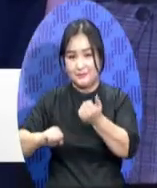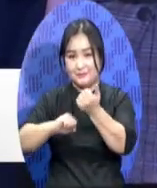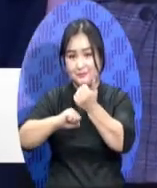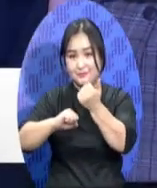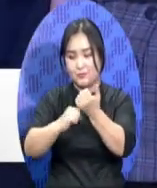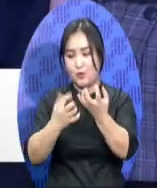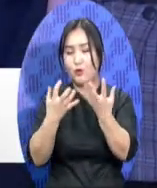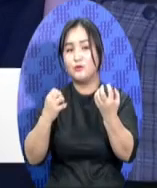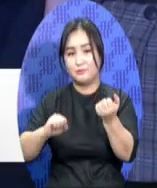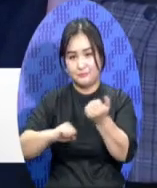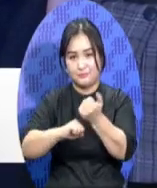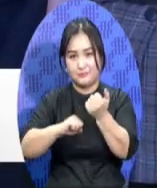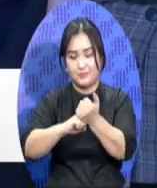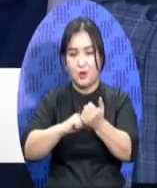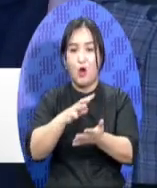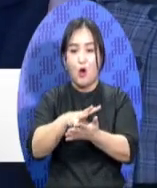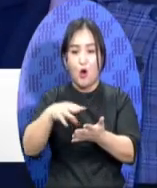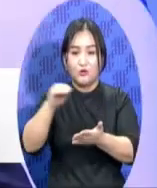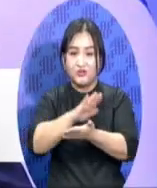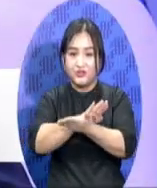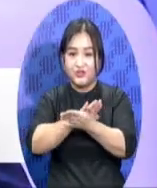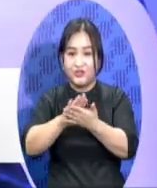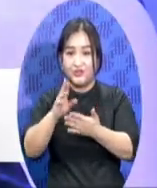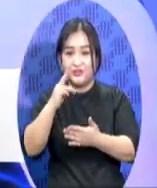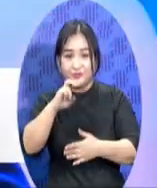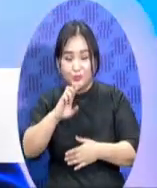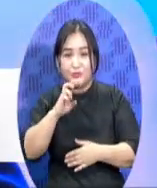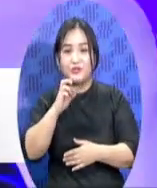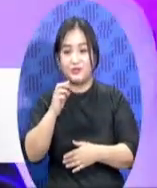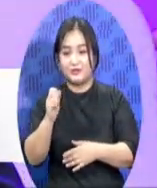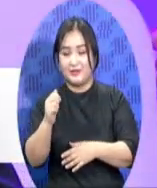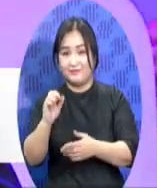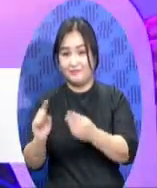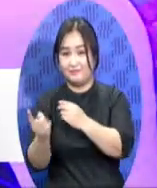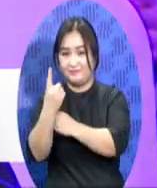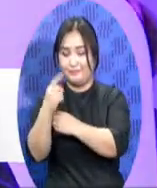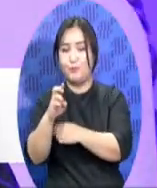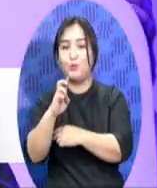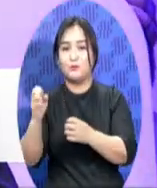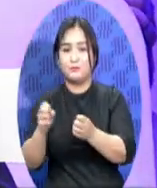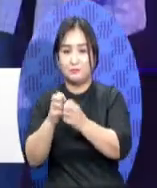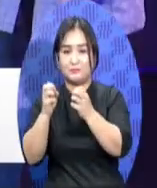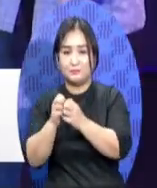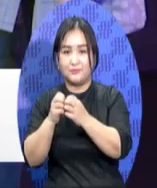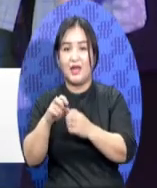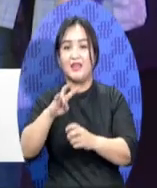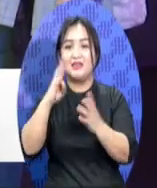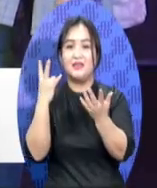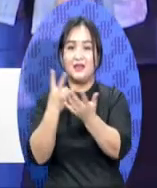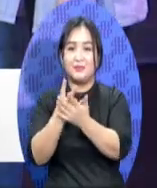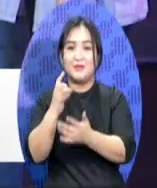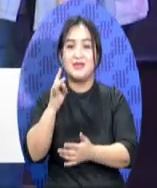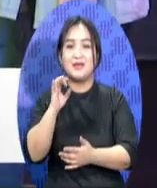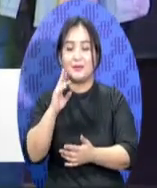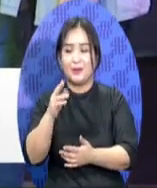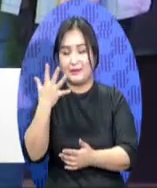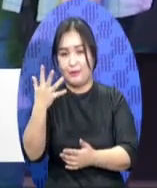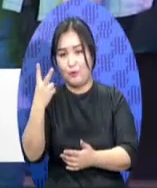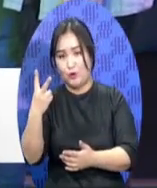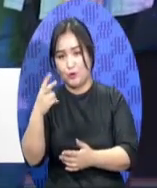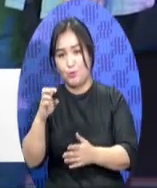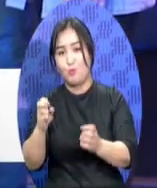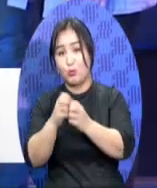За оюутны шилдэг бүтээл шалгаруулах наадмын нийтлийн төрөлд 142 бүтээл, нийгмийн рекламны төрөлд 52 бүтээл, за телевизийн